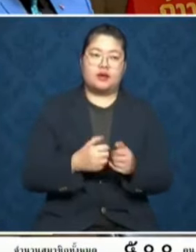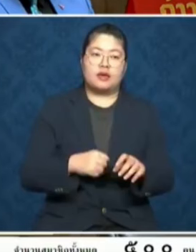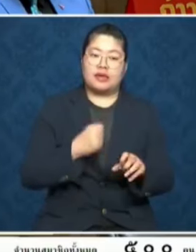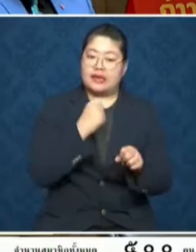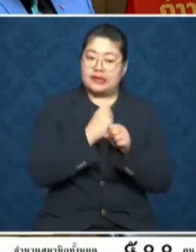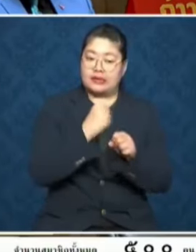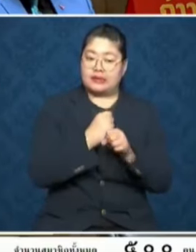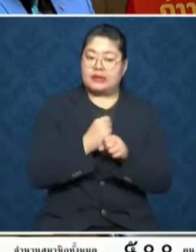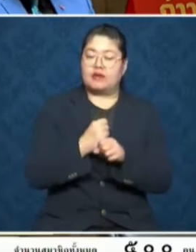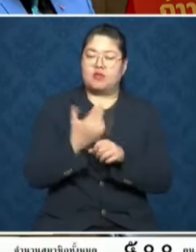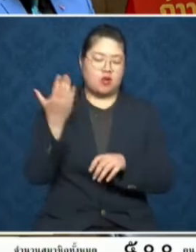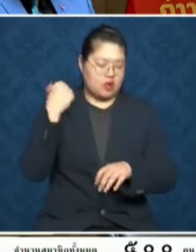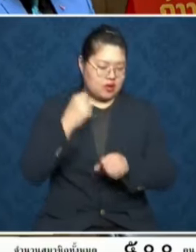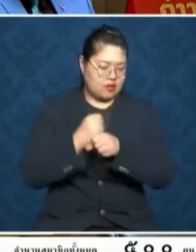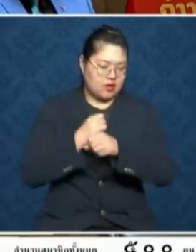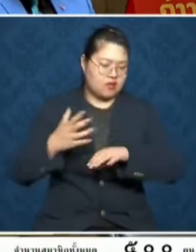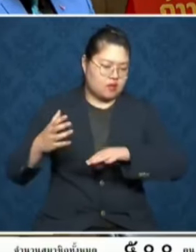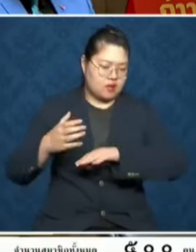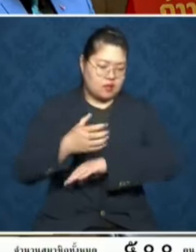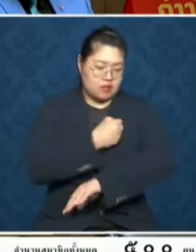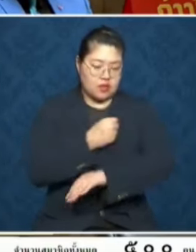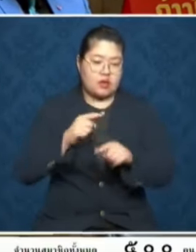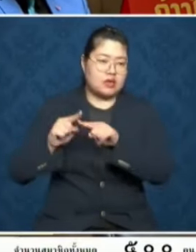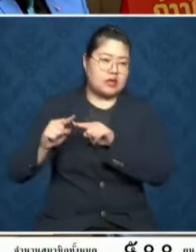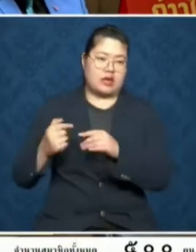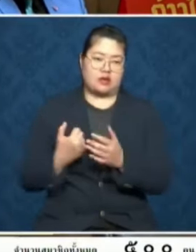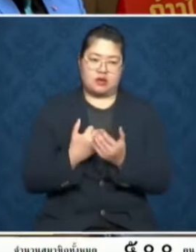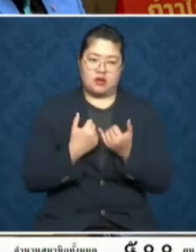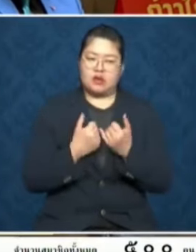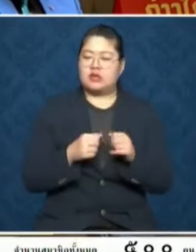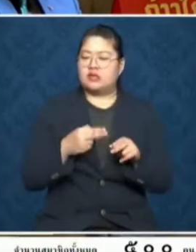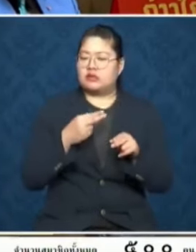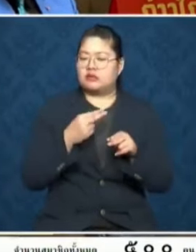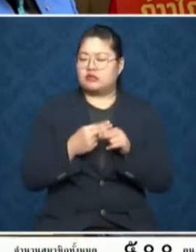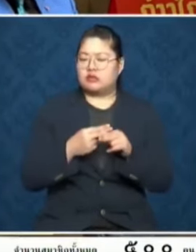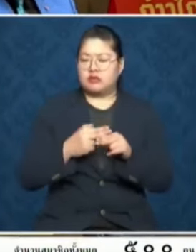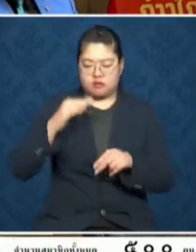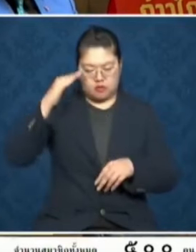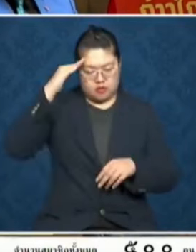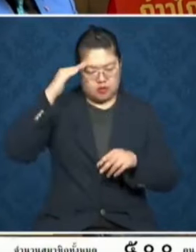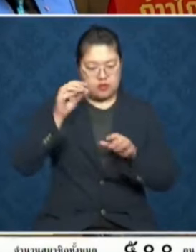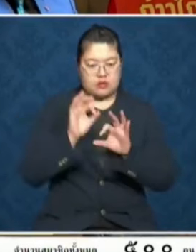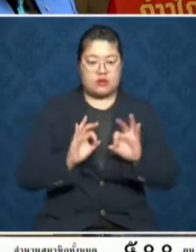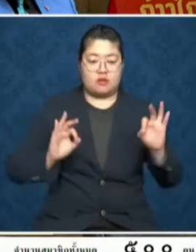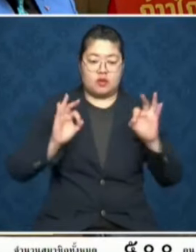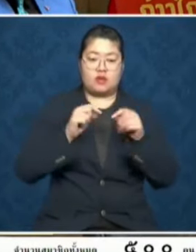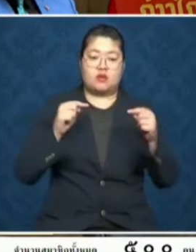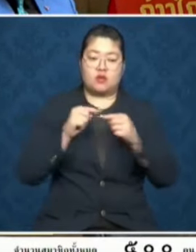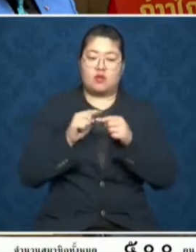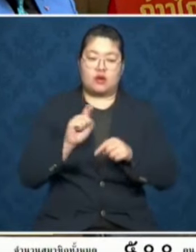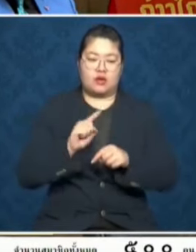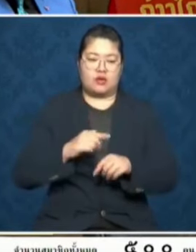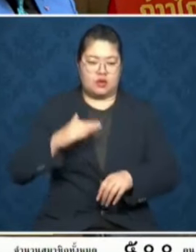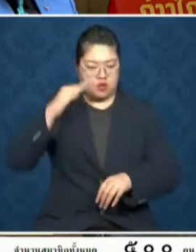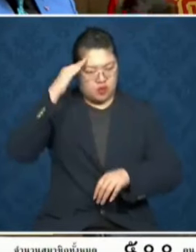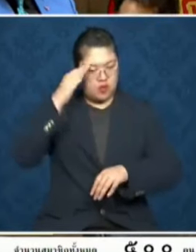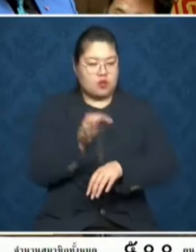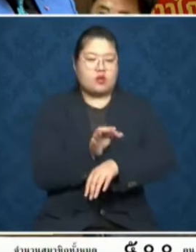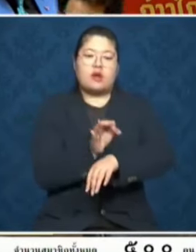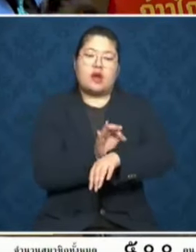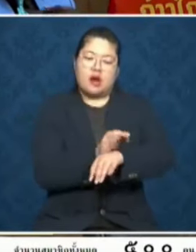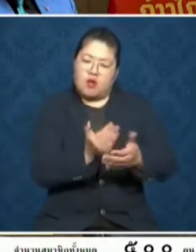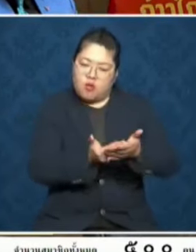งตำแหน่งทางการเมืองในที่นี้ก็จะมีอีกท่านที่จะไม่พูดถึงไม่ได้นั่นก็คือพลเอกประวิตรวงษ์สุวรรณเจ้าของนาฬิกา